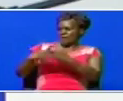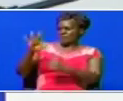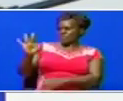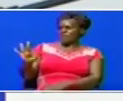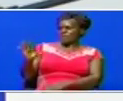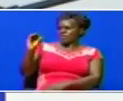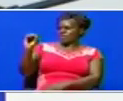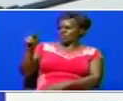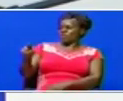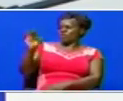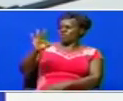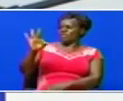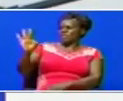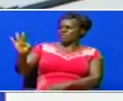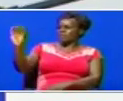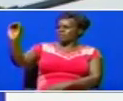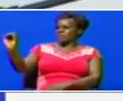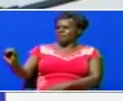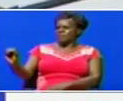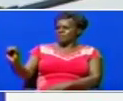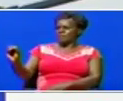393, 0.33%.